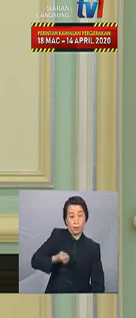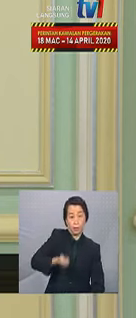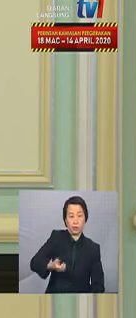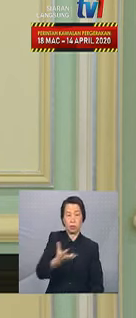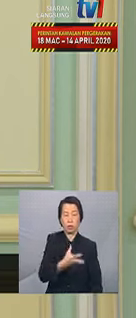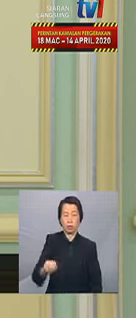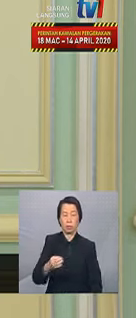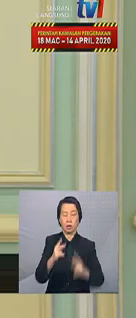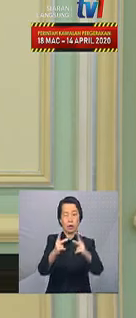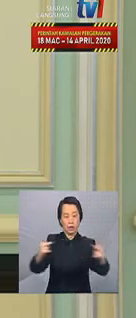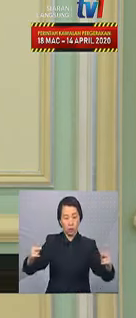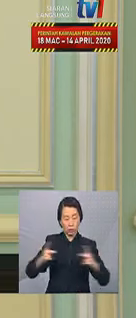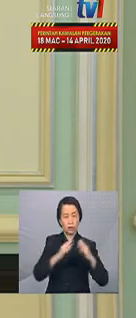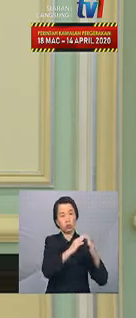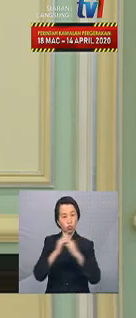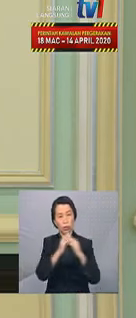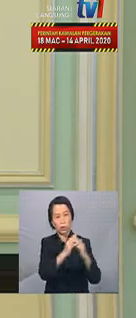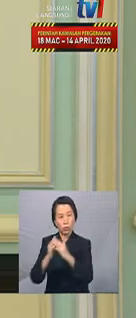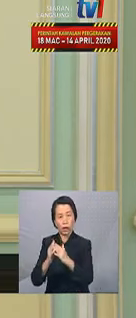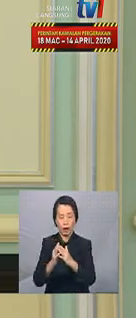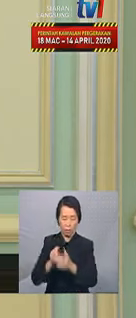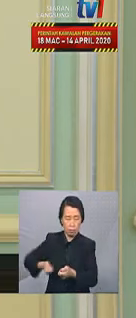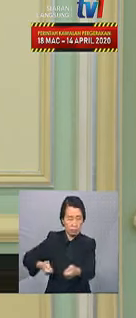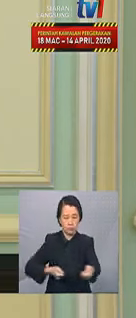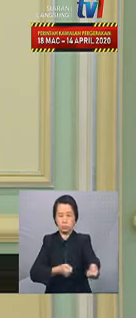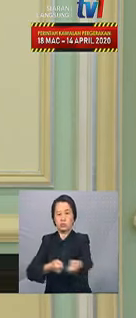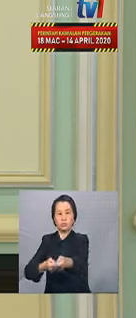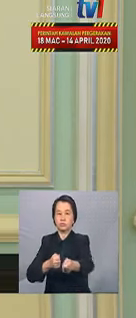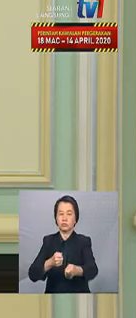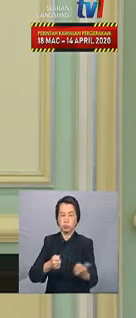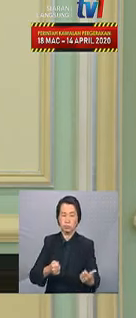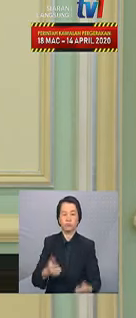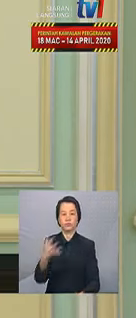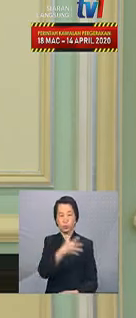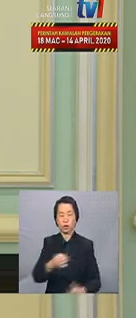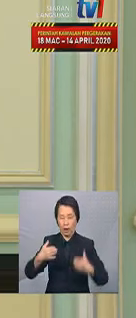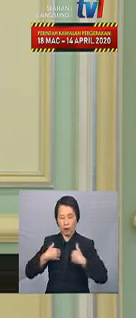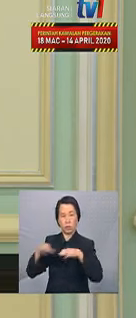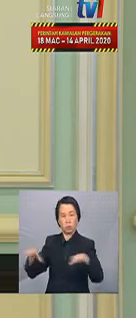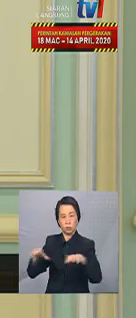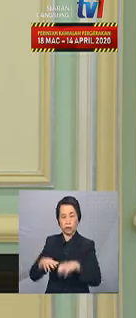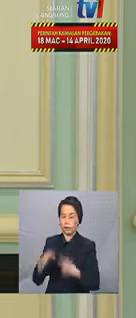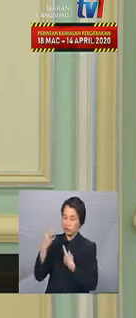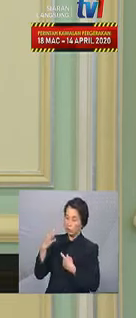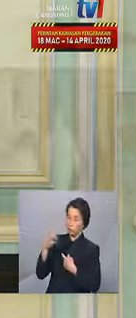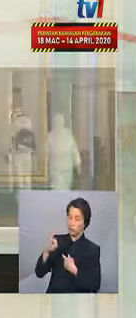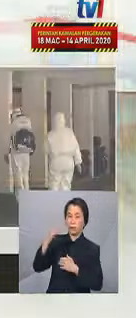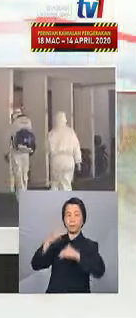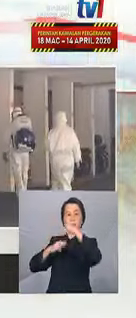kawasan perumahan. Juga nyah cemar dilaksanakan di 19 bangunan